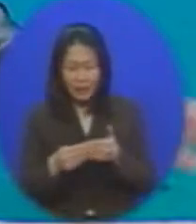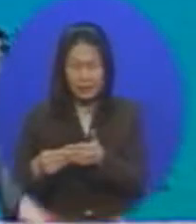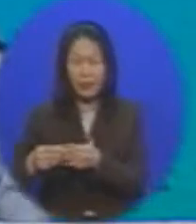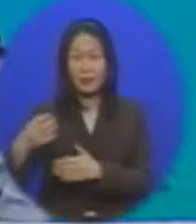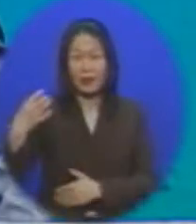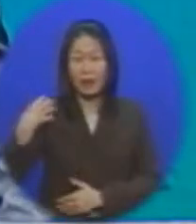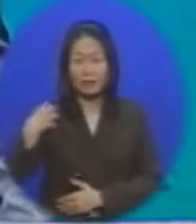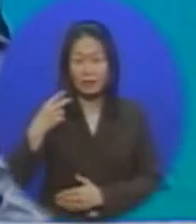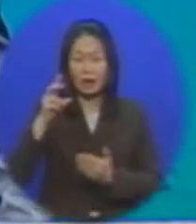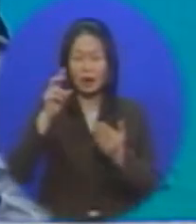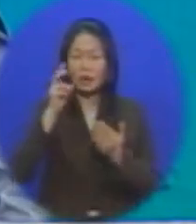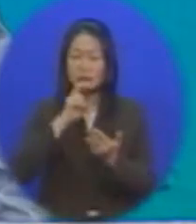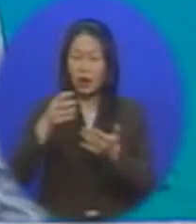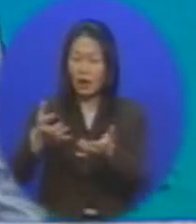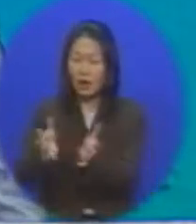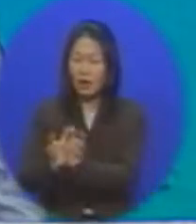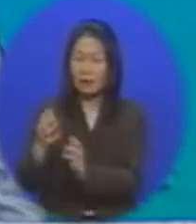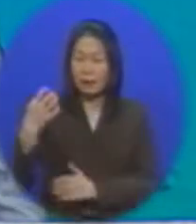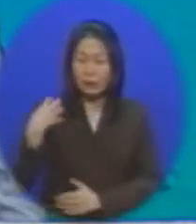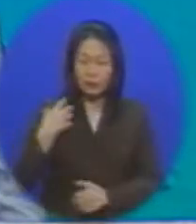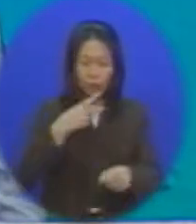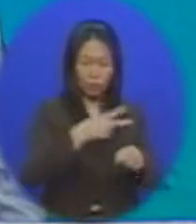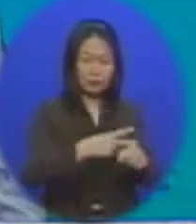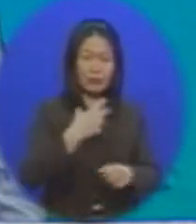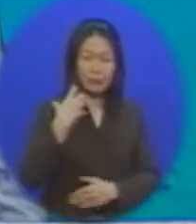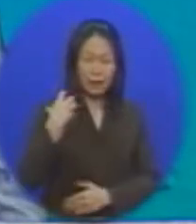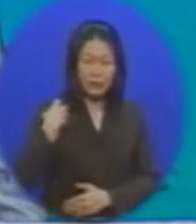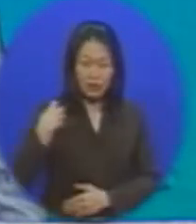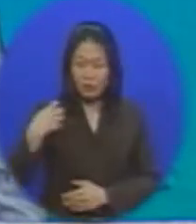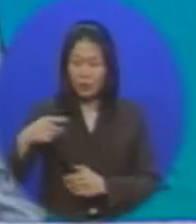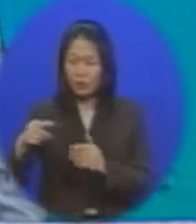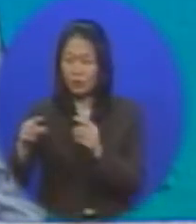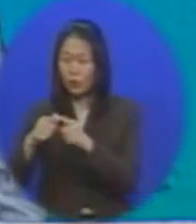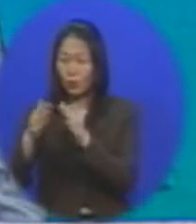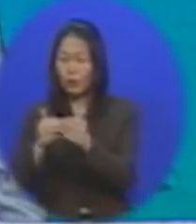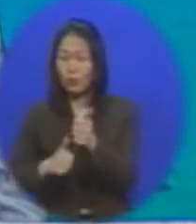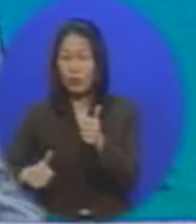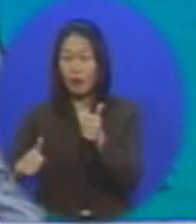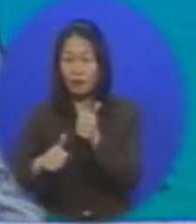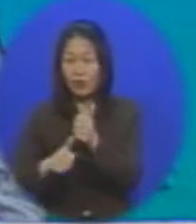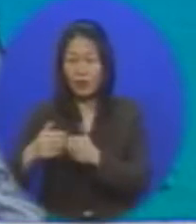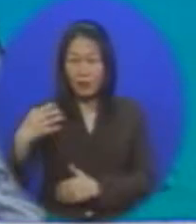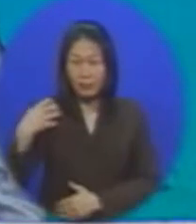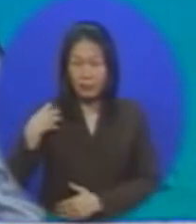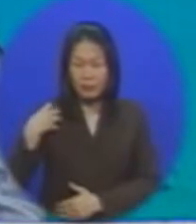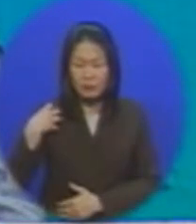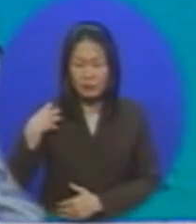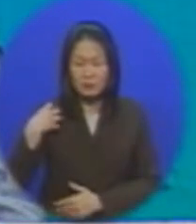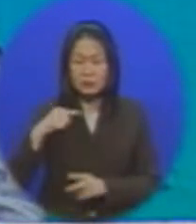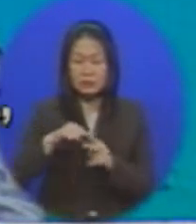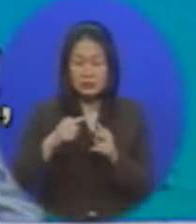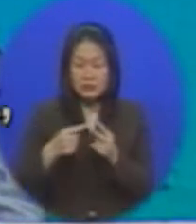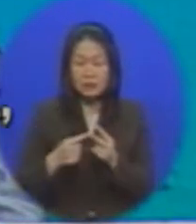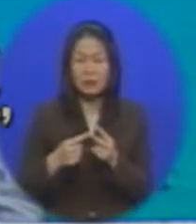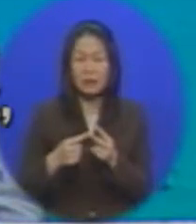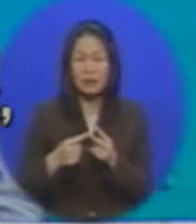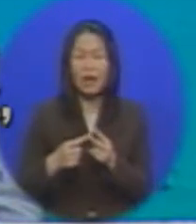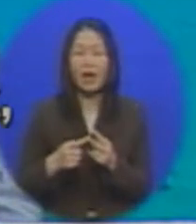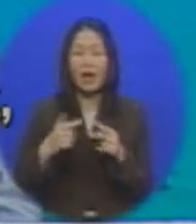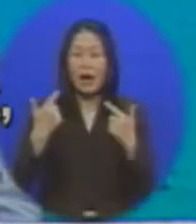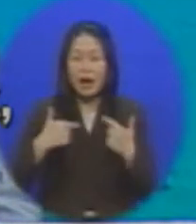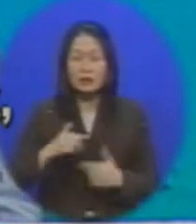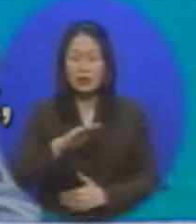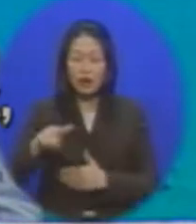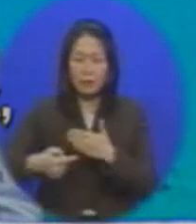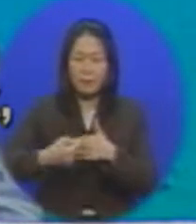선가드 를 하던 교사 일에 하던 교회 무슨 위원회로 여러분이 위원이 되어서 회의를 하던 항상